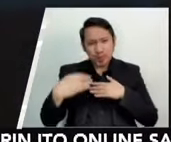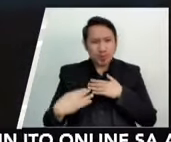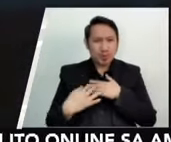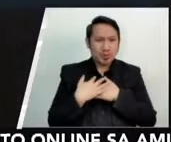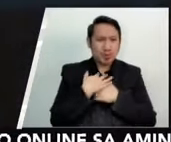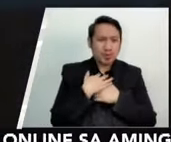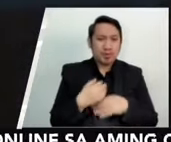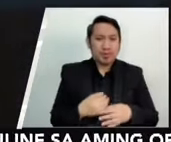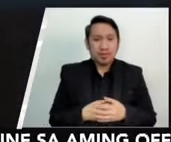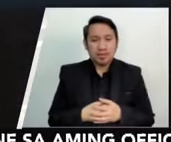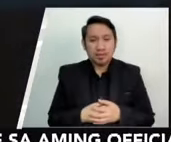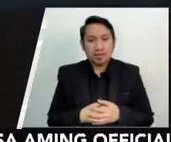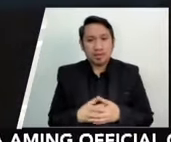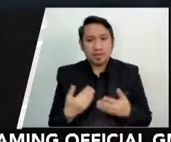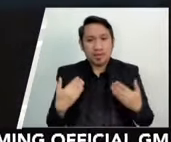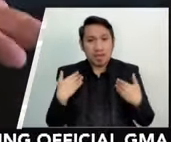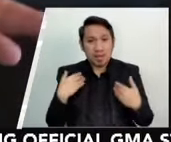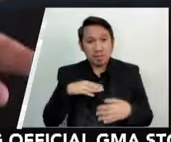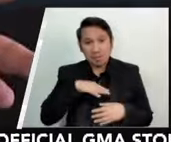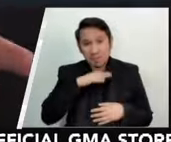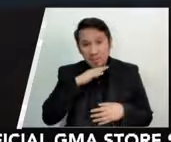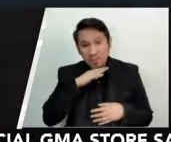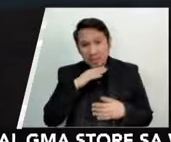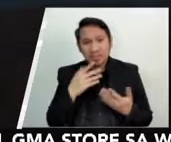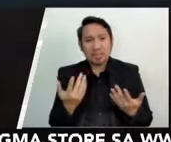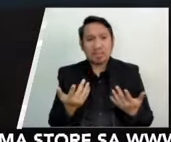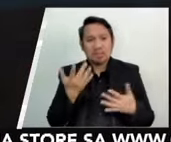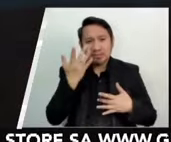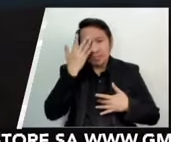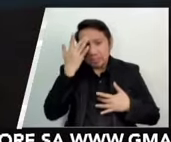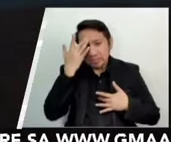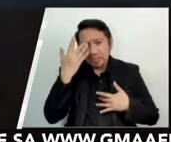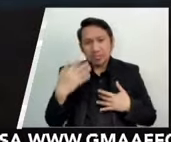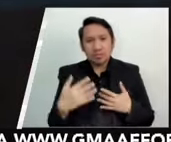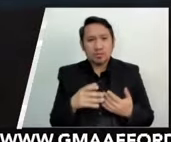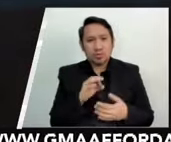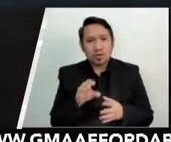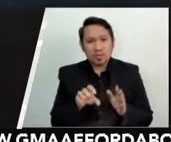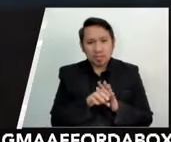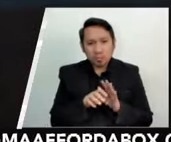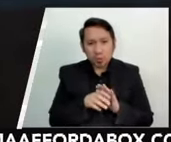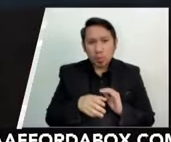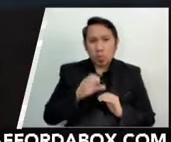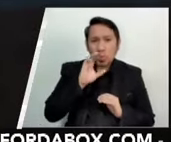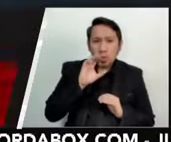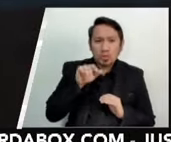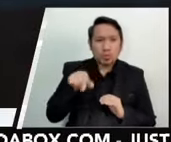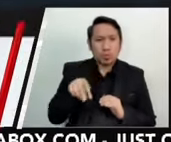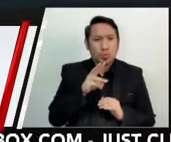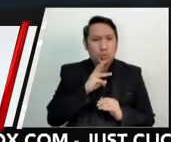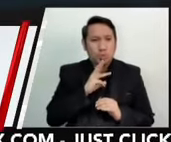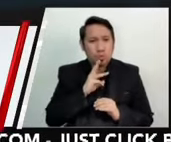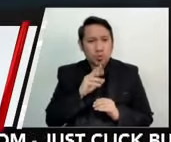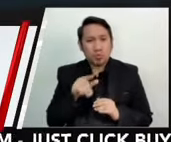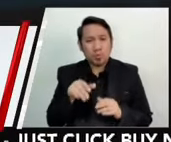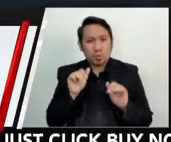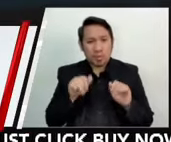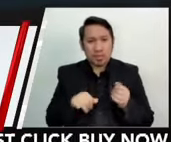bacterial infections, skin disease, pag accidentally nakainom yung bata, pwede siya magtae. So very important